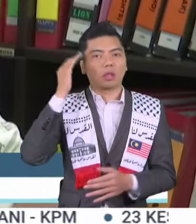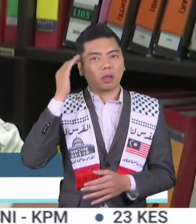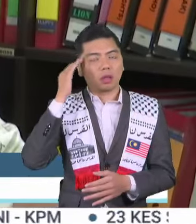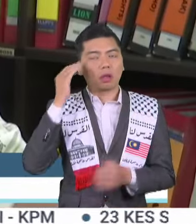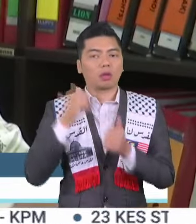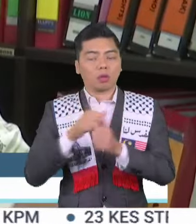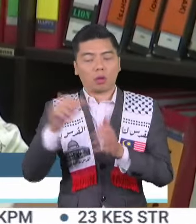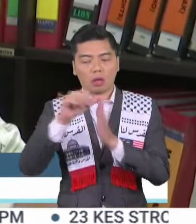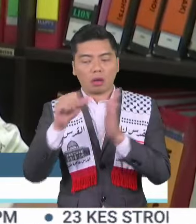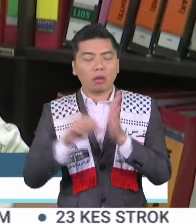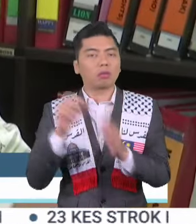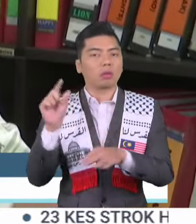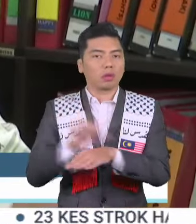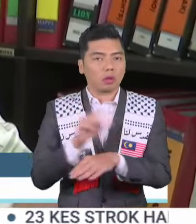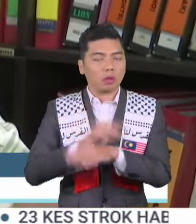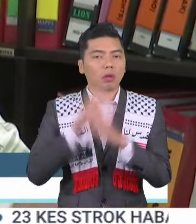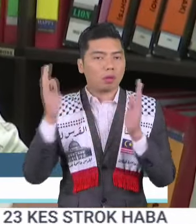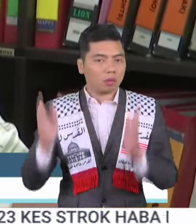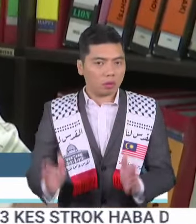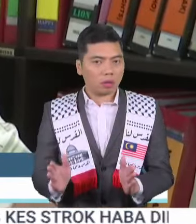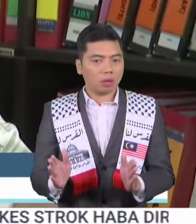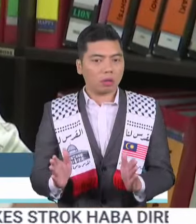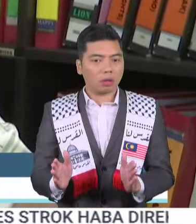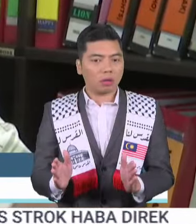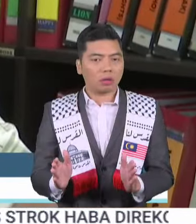akta-akta pengguna